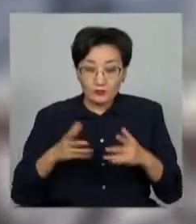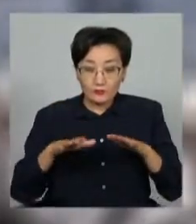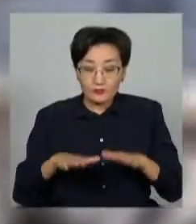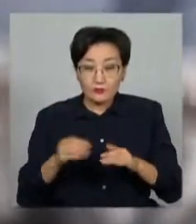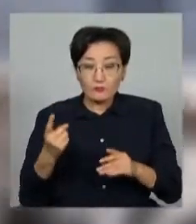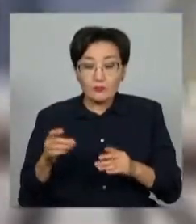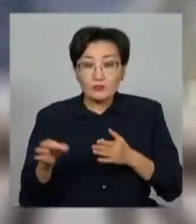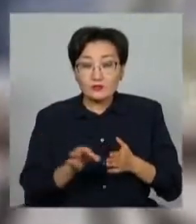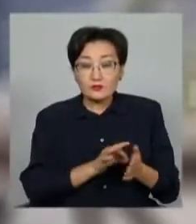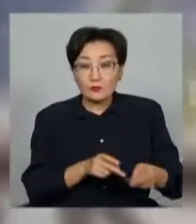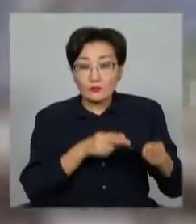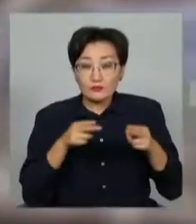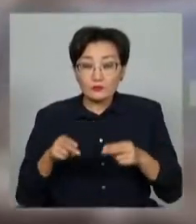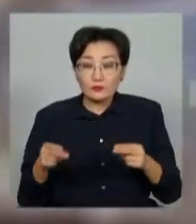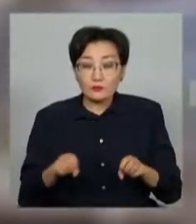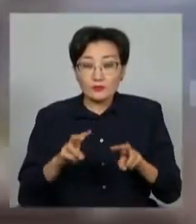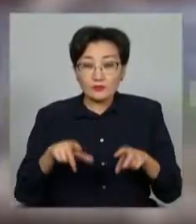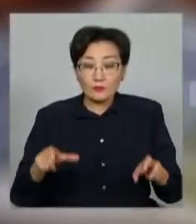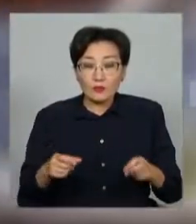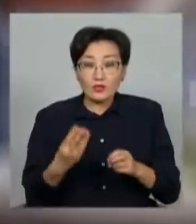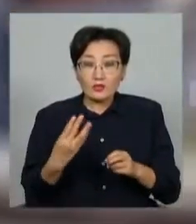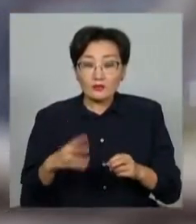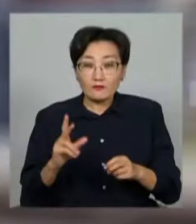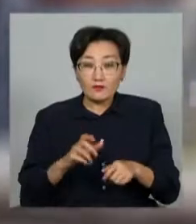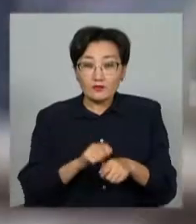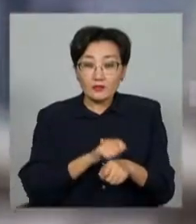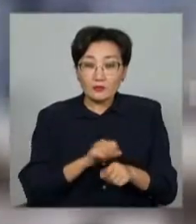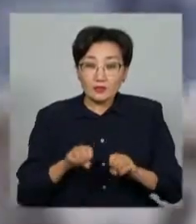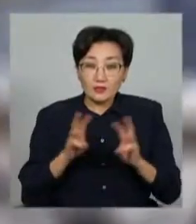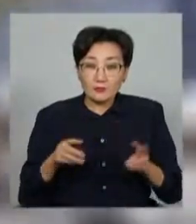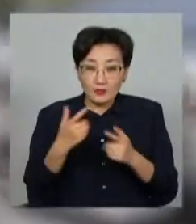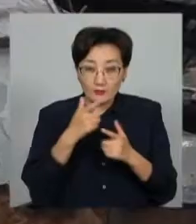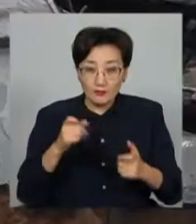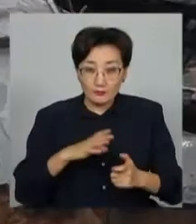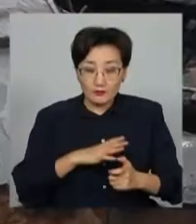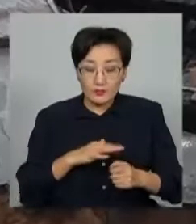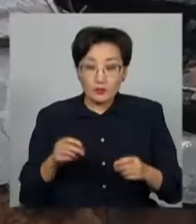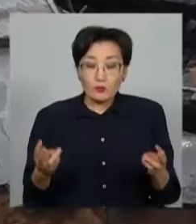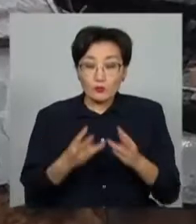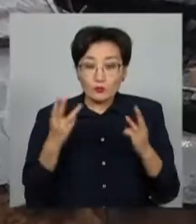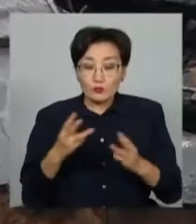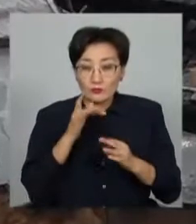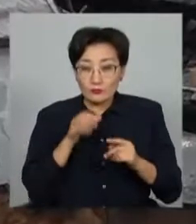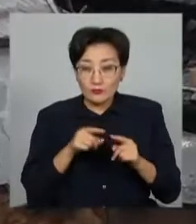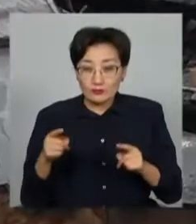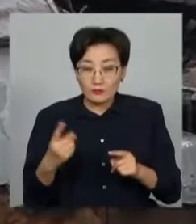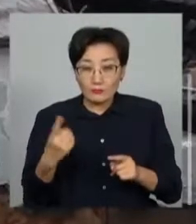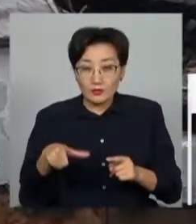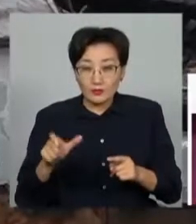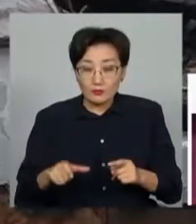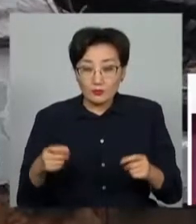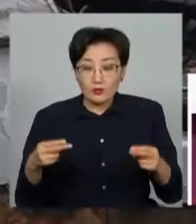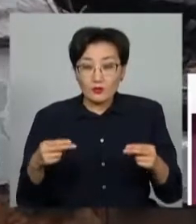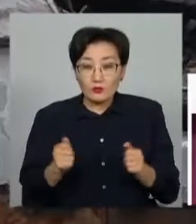орнына бірінші жеткен өрт сөндірушілер қызыл жалынның 40 шаршы метр аумақты қамтығанын мәлімдейді. Өрт кезінде бір адам көршісімен